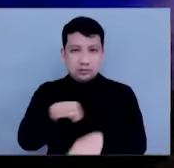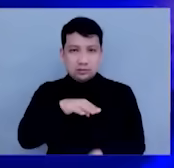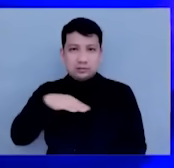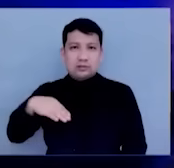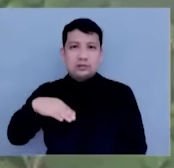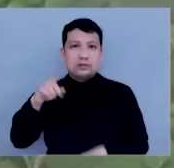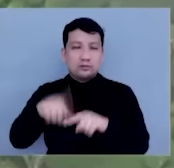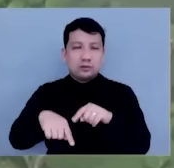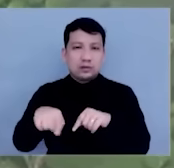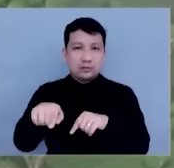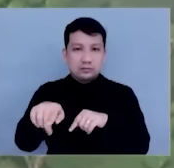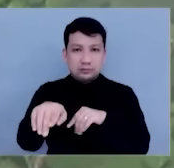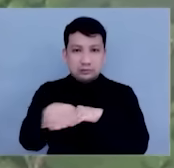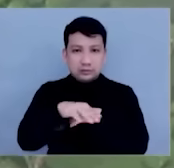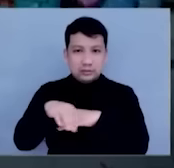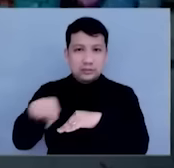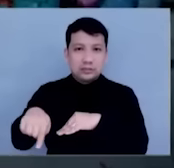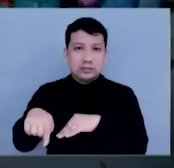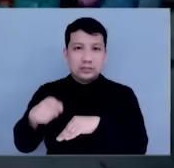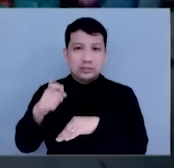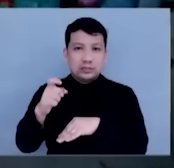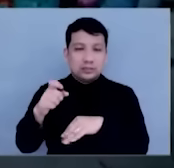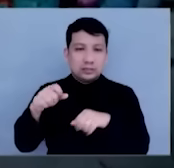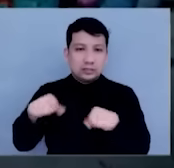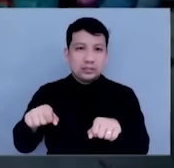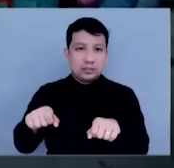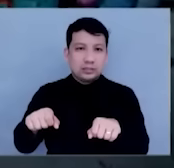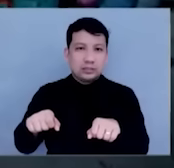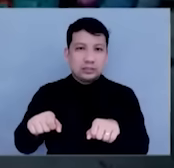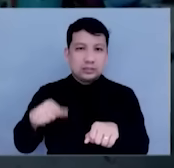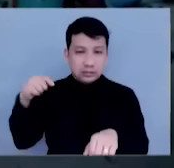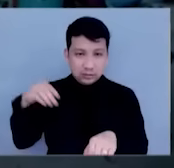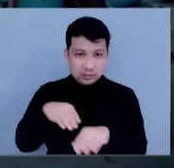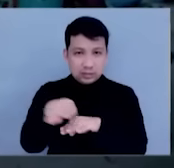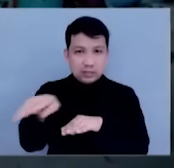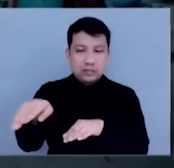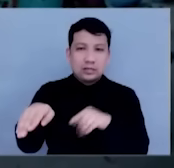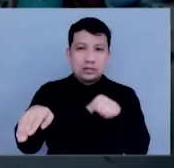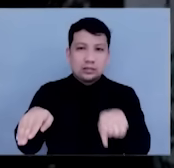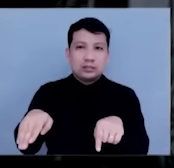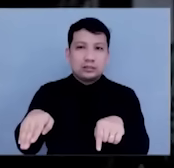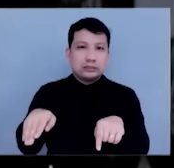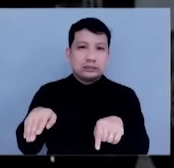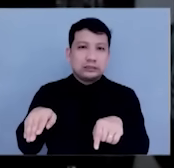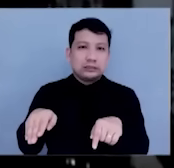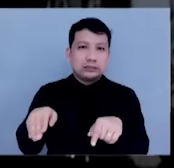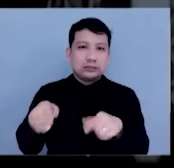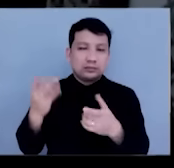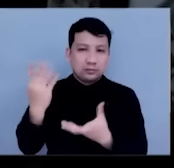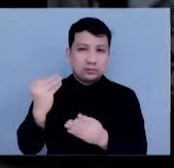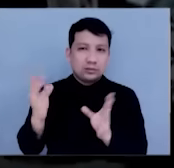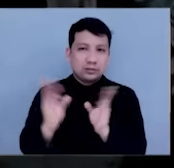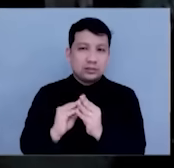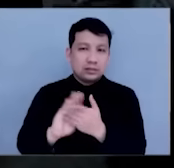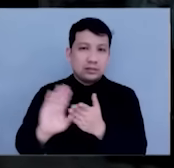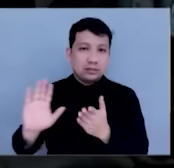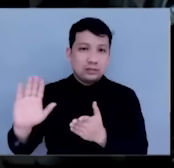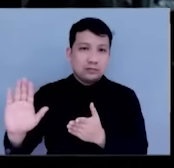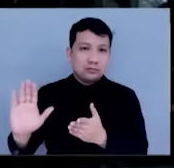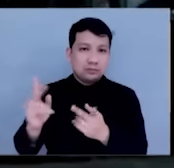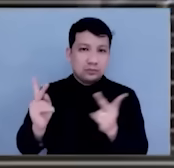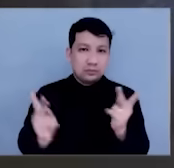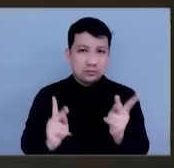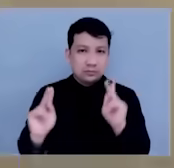nabangga nito ang isang e-trike. Sumalpok din ang SUV sa isang junksya. Muntik pang madamay ang ilang